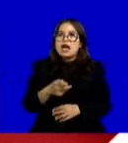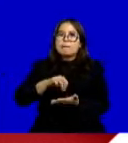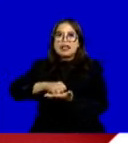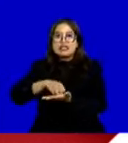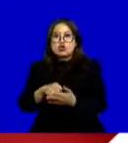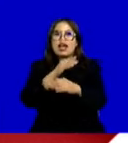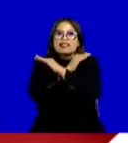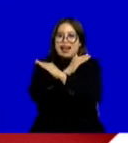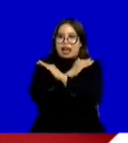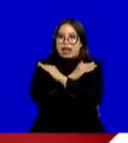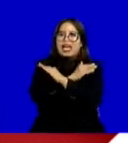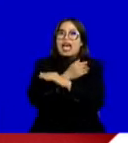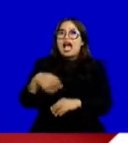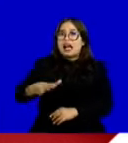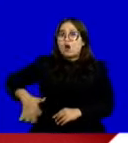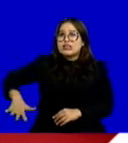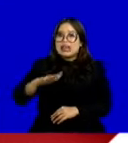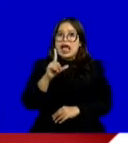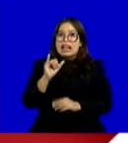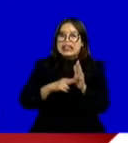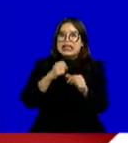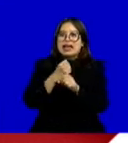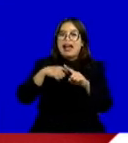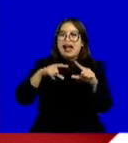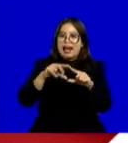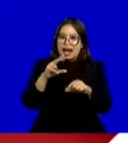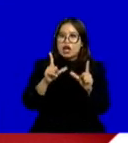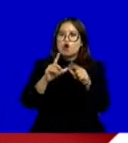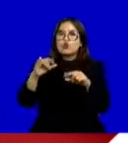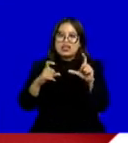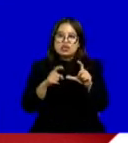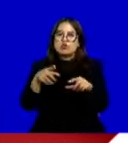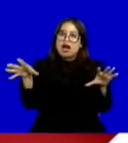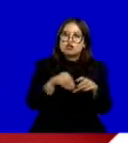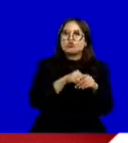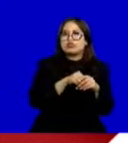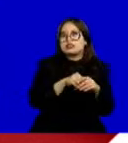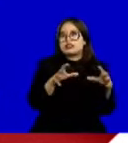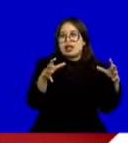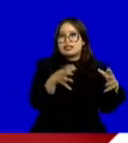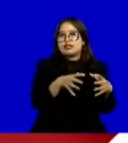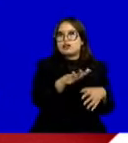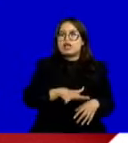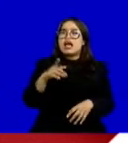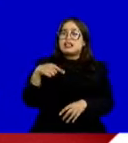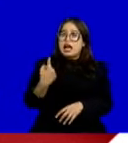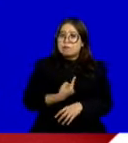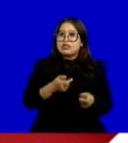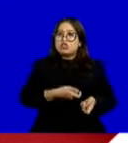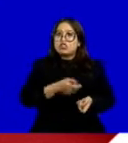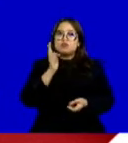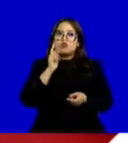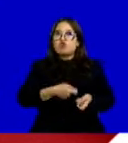jadi kawasan ini lingkarwilis ini masuk di dalam Jadi kami ibu khofifa dan juga dengan Presiden dan Menko